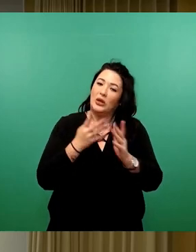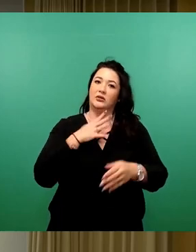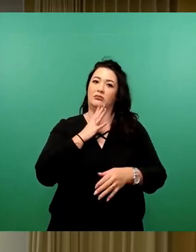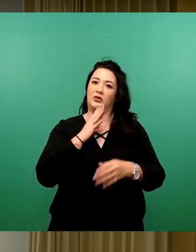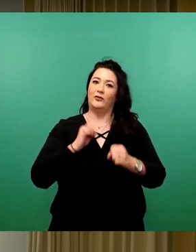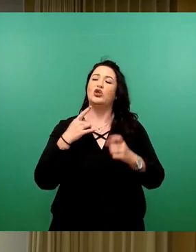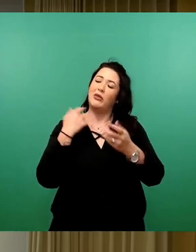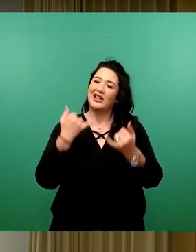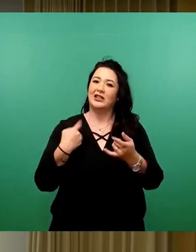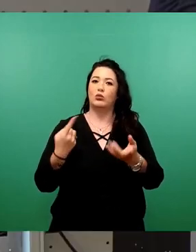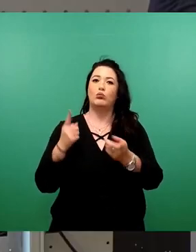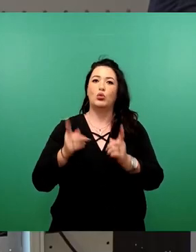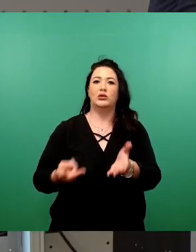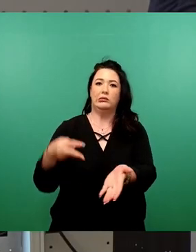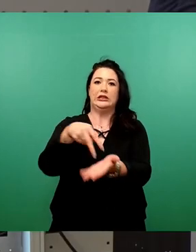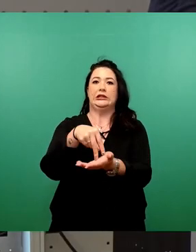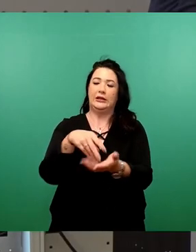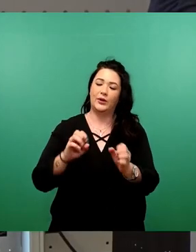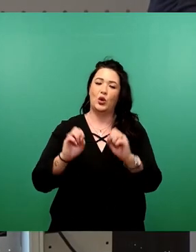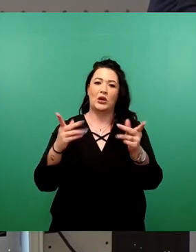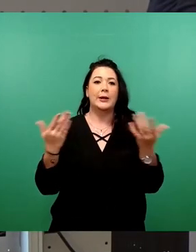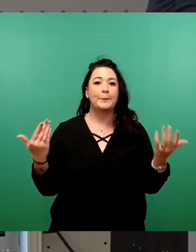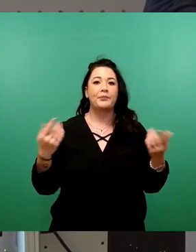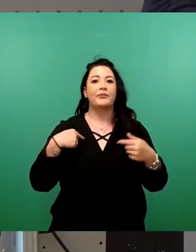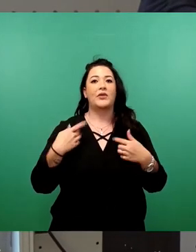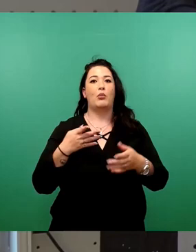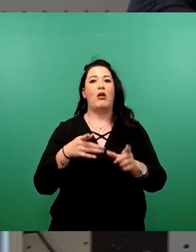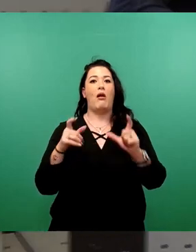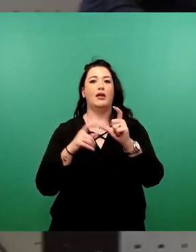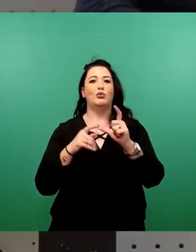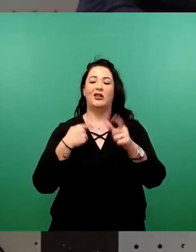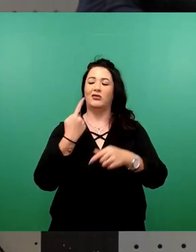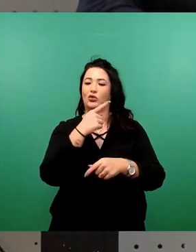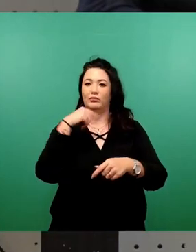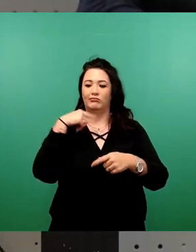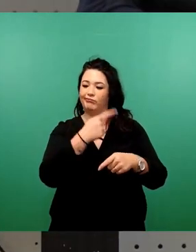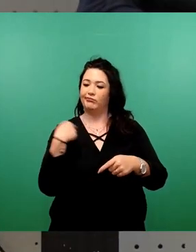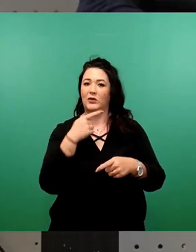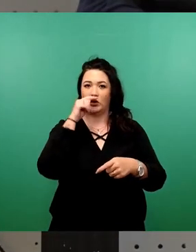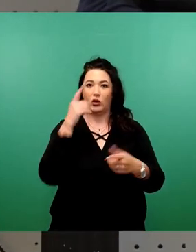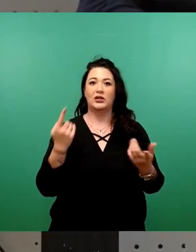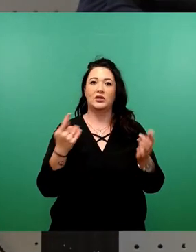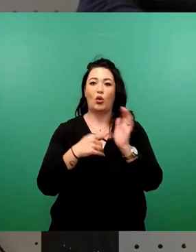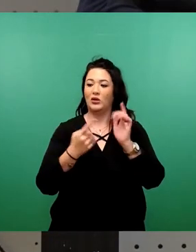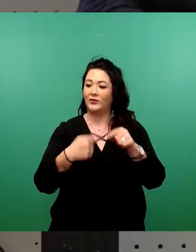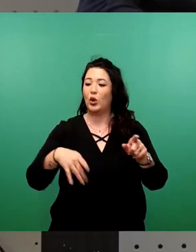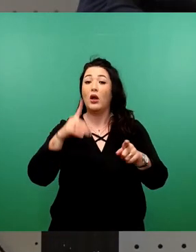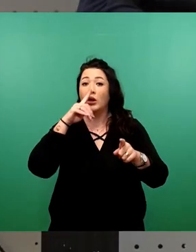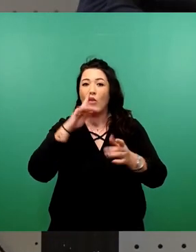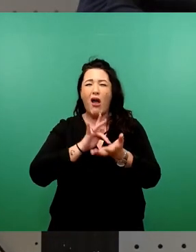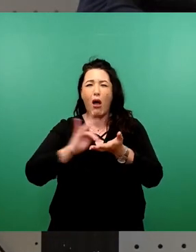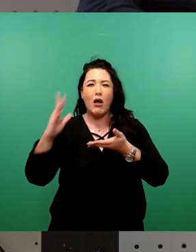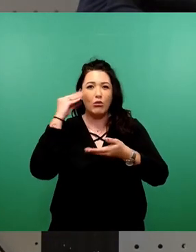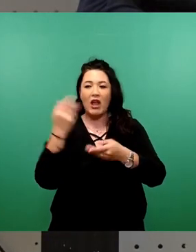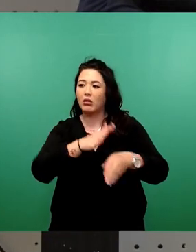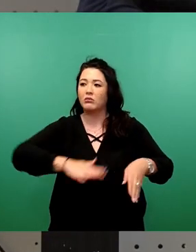zumindest bin ich ziemlich stolz auf meine SPD, dass es bei uns schon längst keine reinen Männerriegen mehr gibt, weder im Land noch im